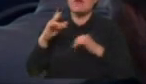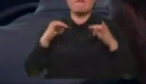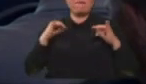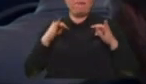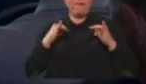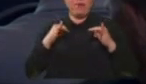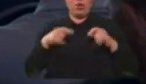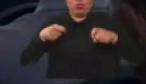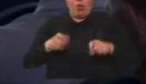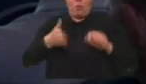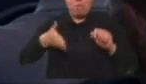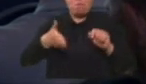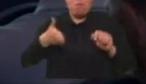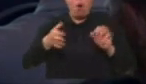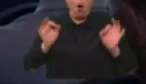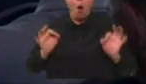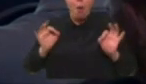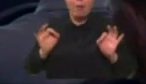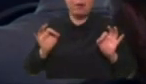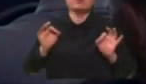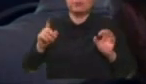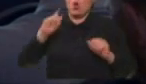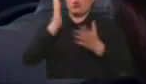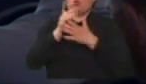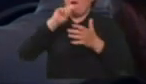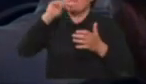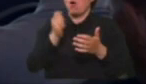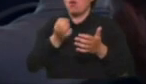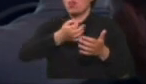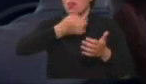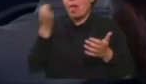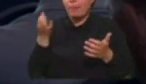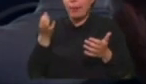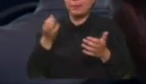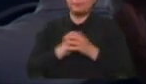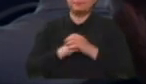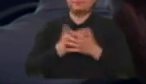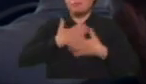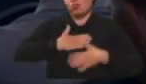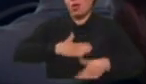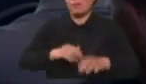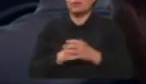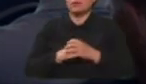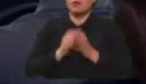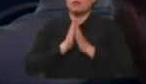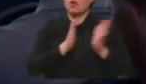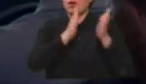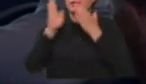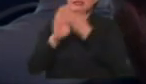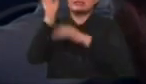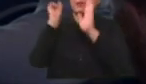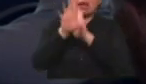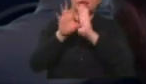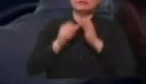komfort, który jest obecny, no to ta podróż upływa nam znacznie przyjemniej. Poproszę o kolejny